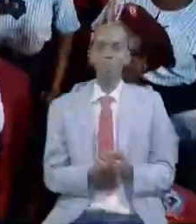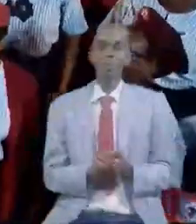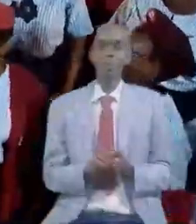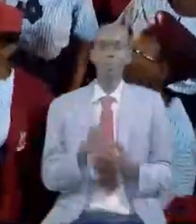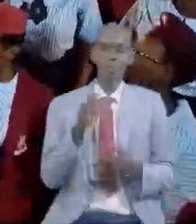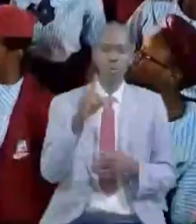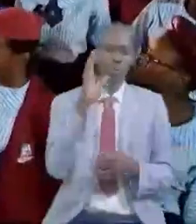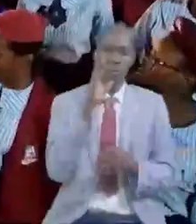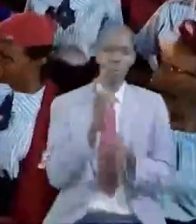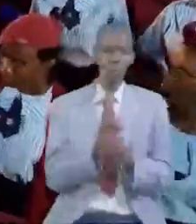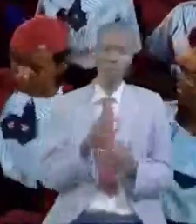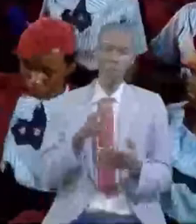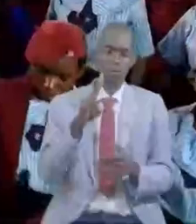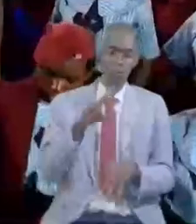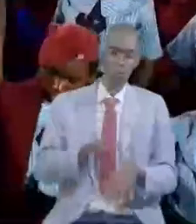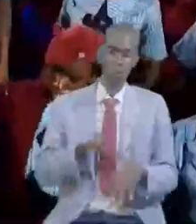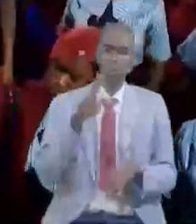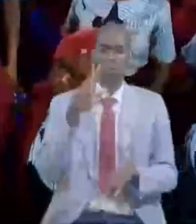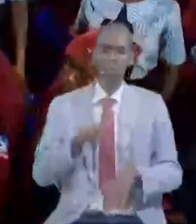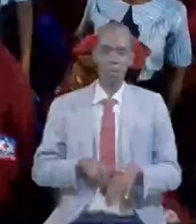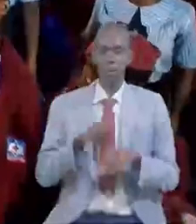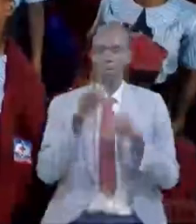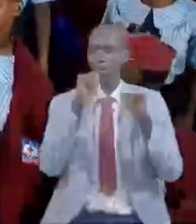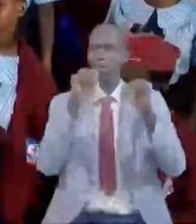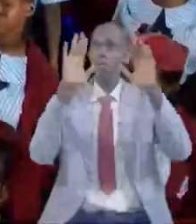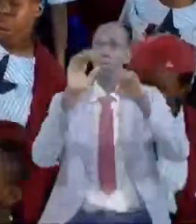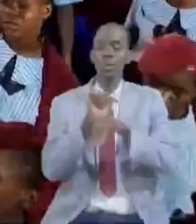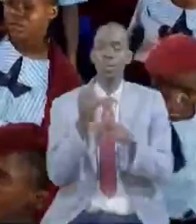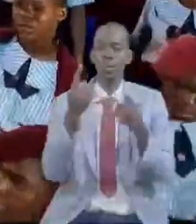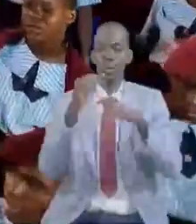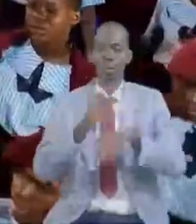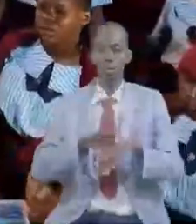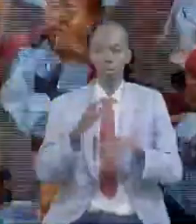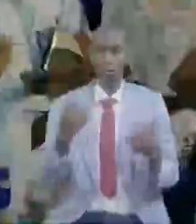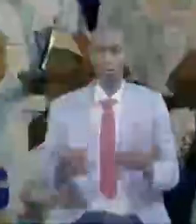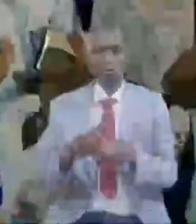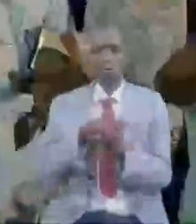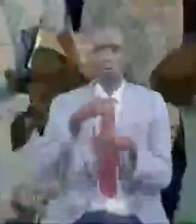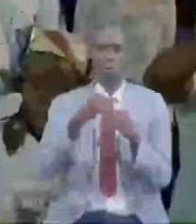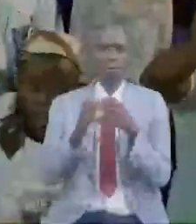double, triple miracle sur toi ce jour au nom de Jésus.